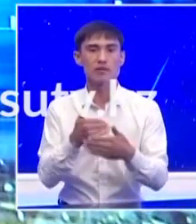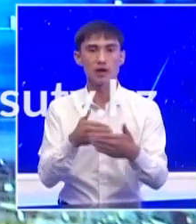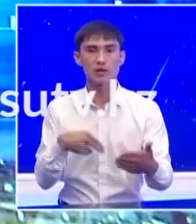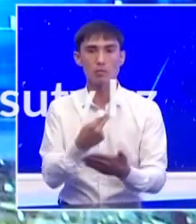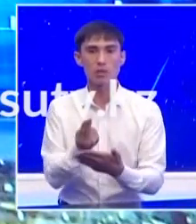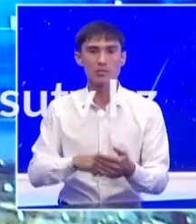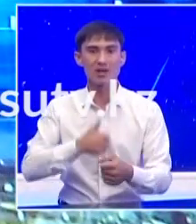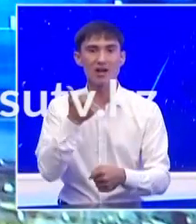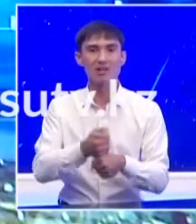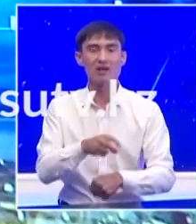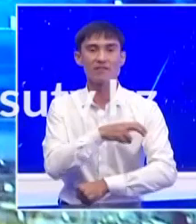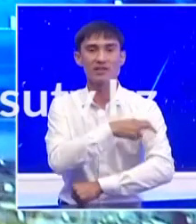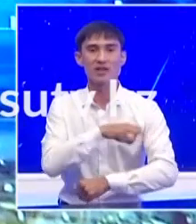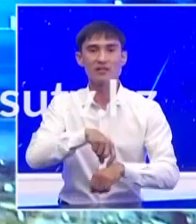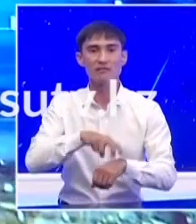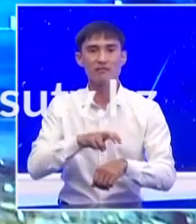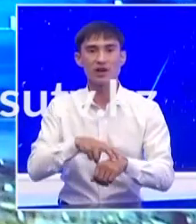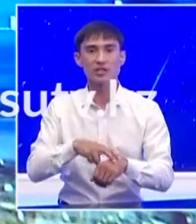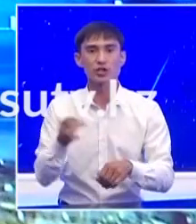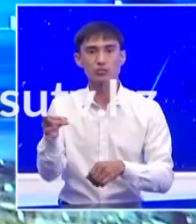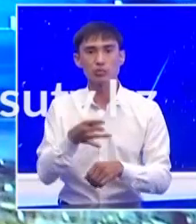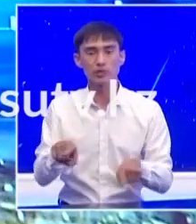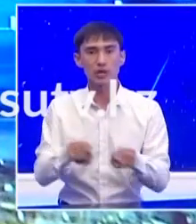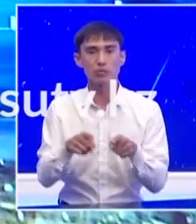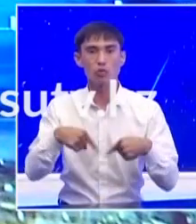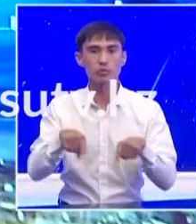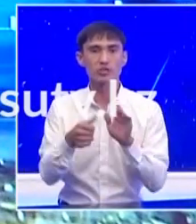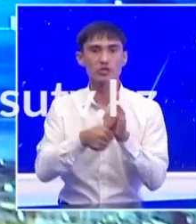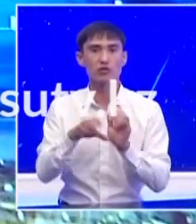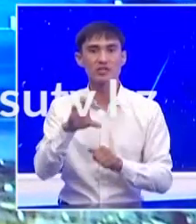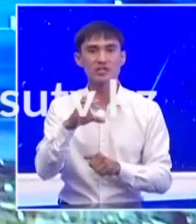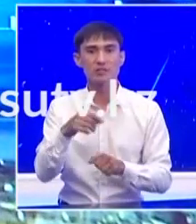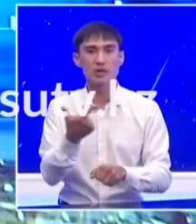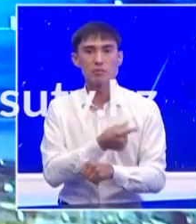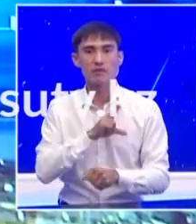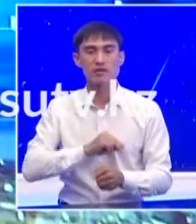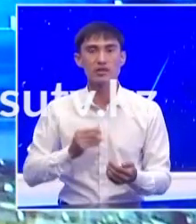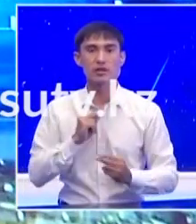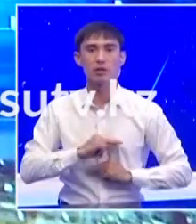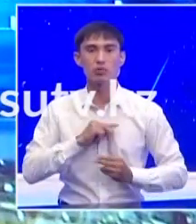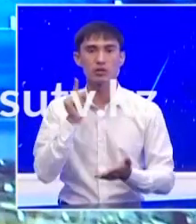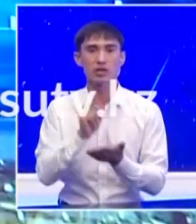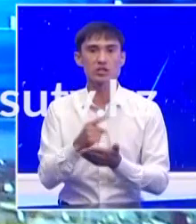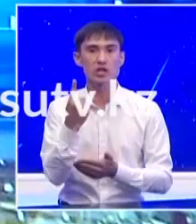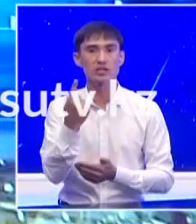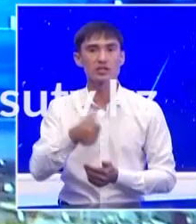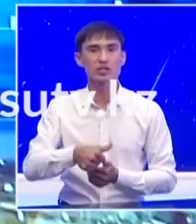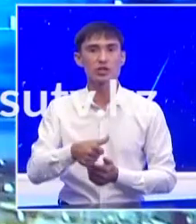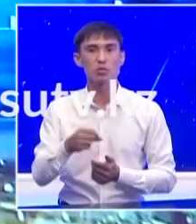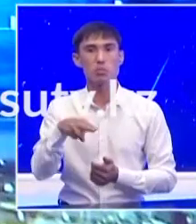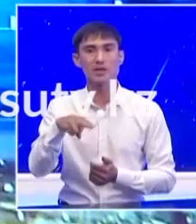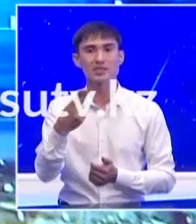ранее подписал главный санитарный врач республики. Таким образом, 6 сентября непривитые работники должны раз в неделю